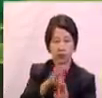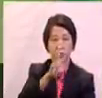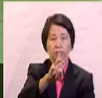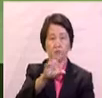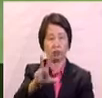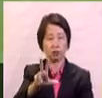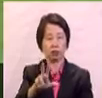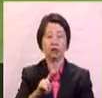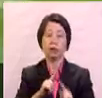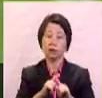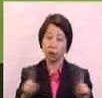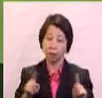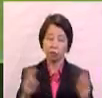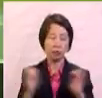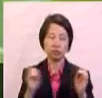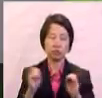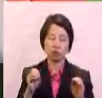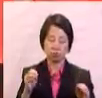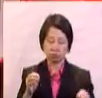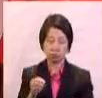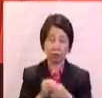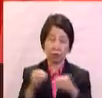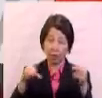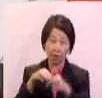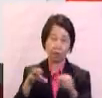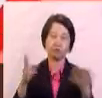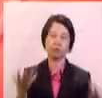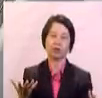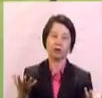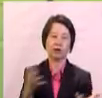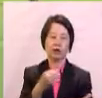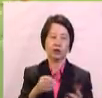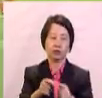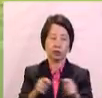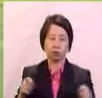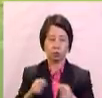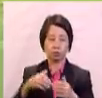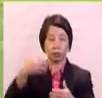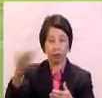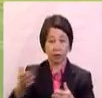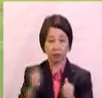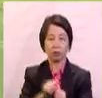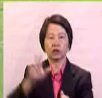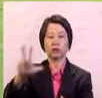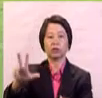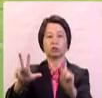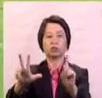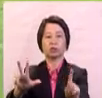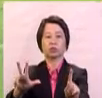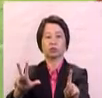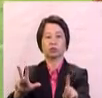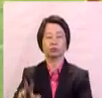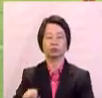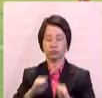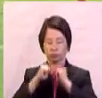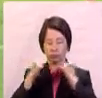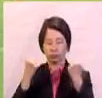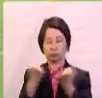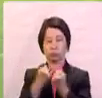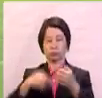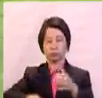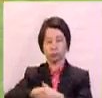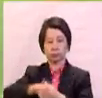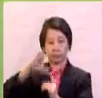ke-63. Namun, tiada tambahan gol menyaksikan Kedah menang di tempat lawan dengan 3-1. Di Stadium Bola Sepak Kolombo